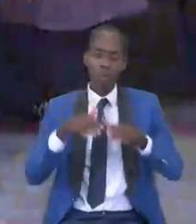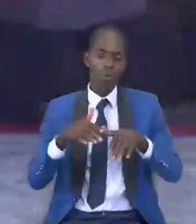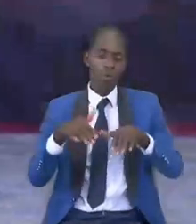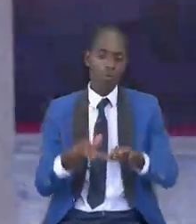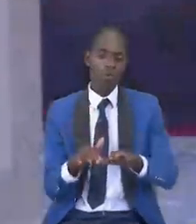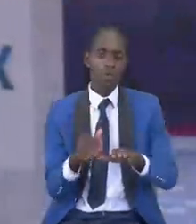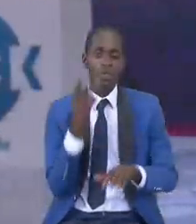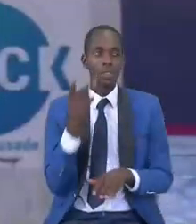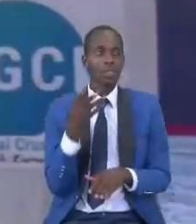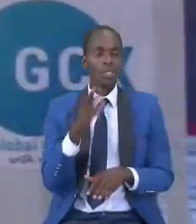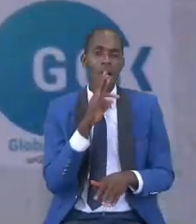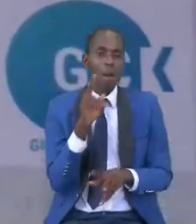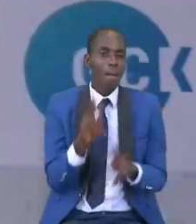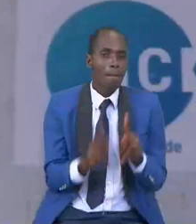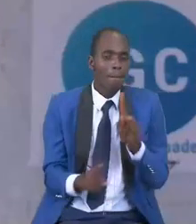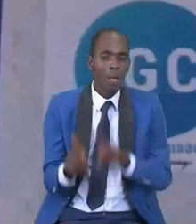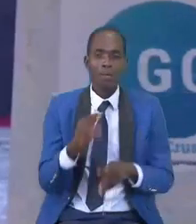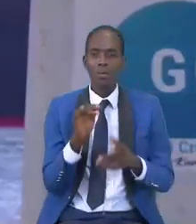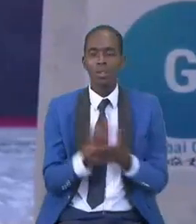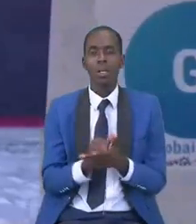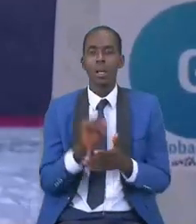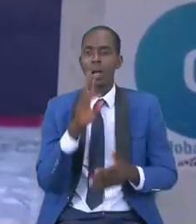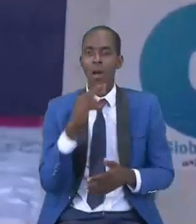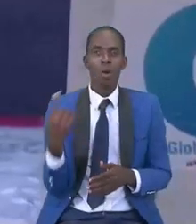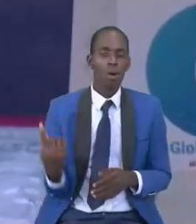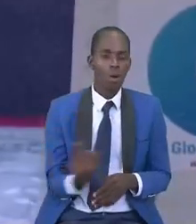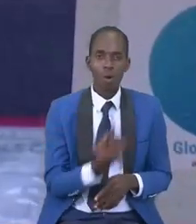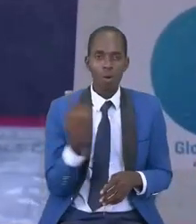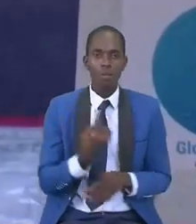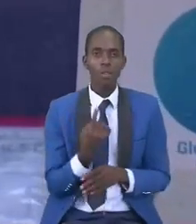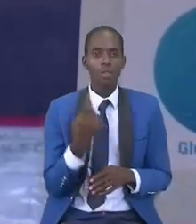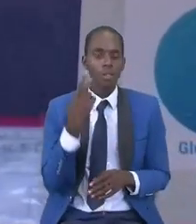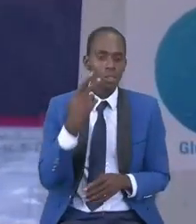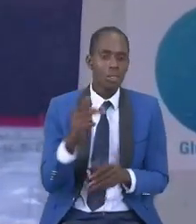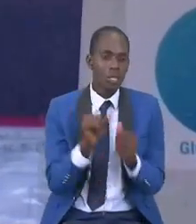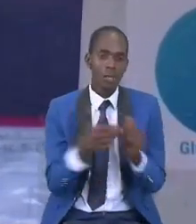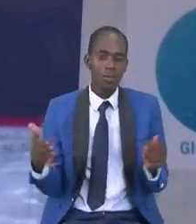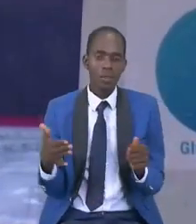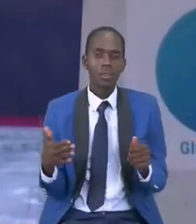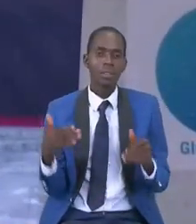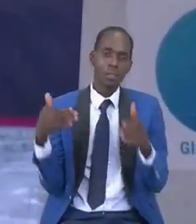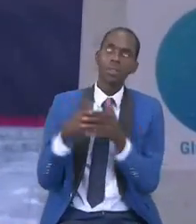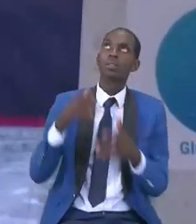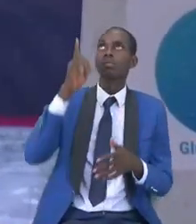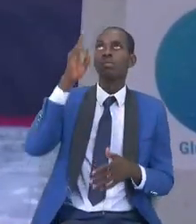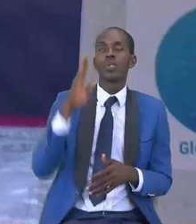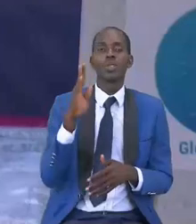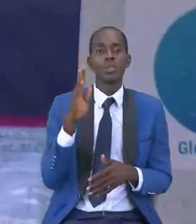Vous voyez? Il y a des gens qui attribuent toujours tout ce qui se passe à